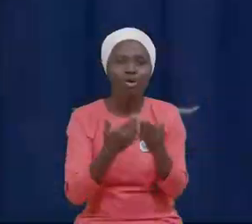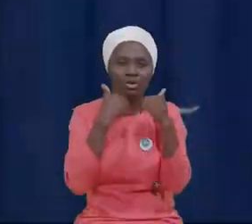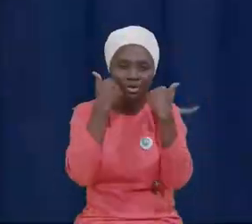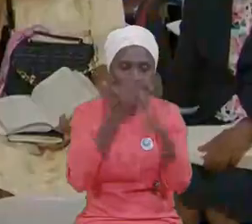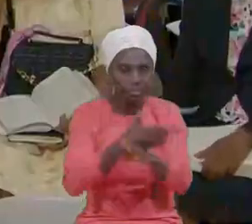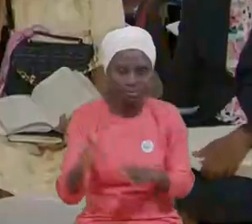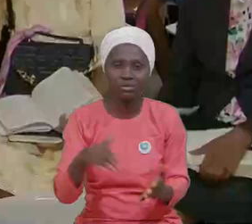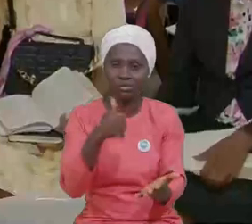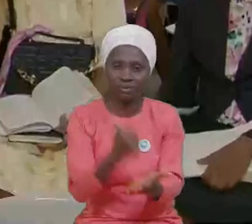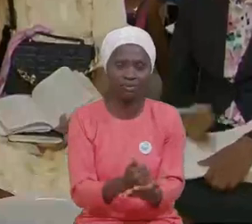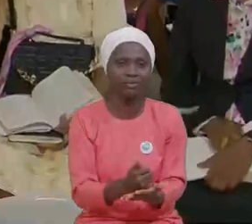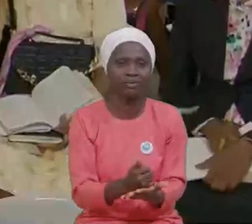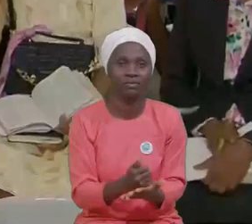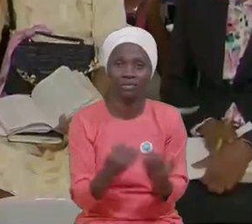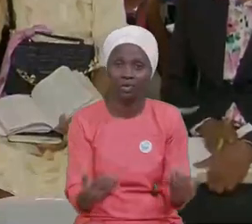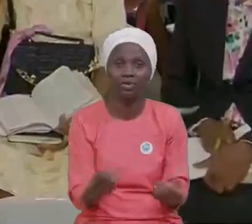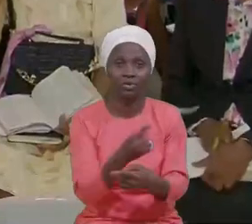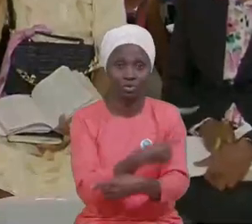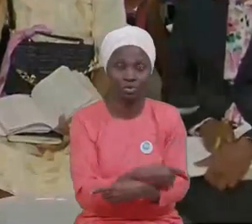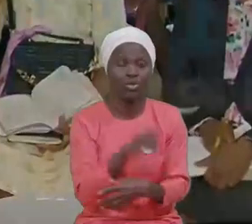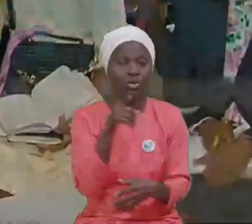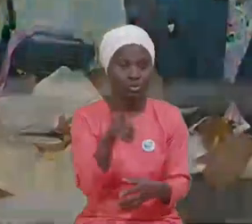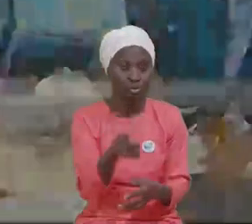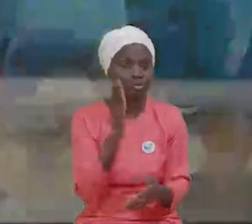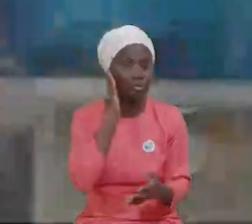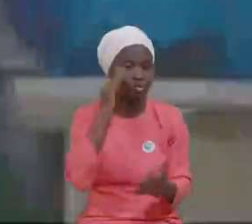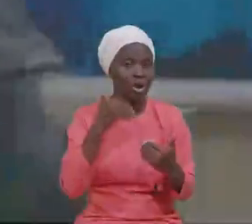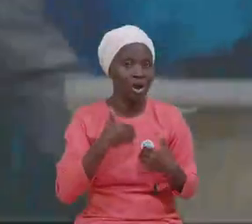du passé. Et un autre bon amen. Et aujourd'hui,